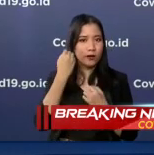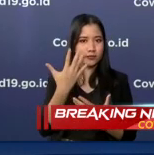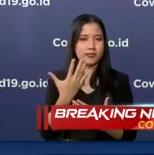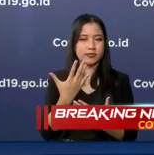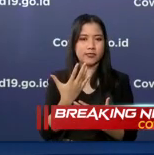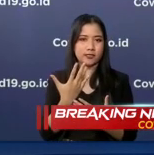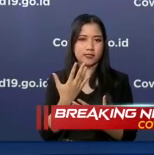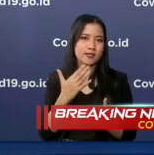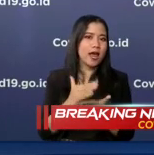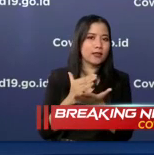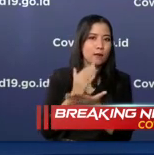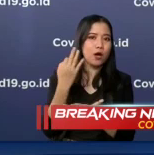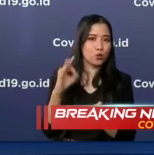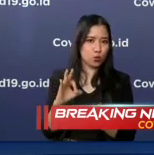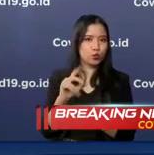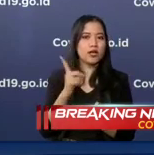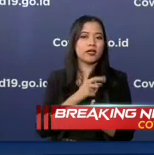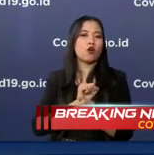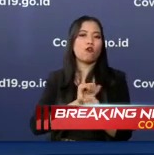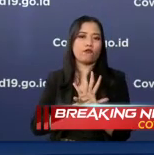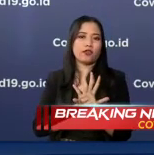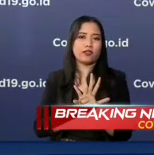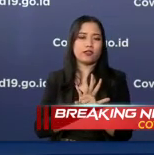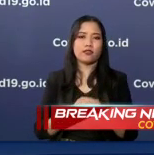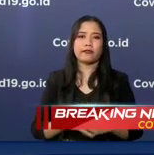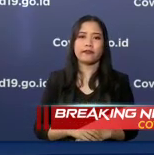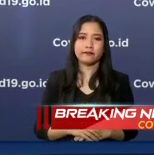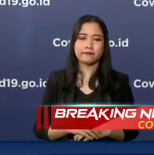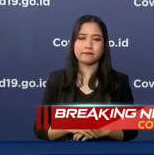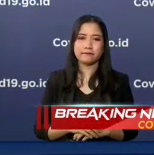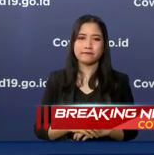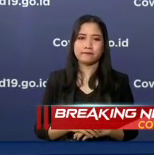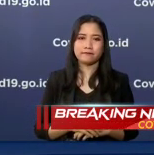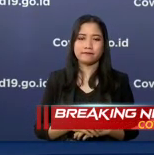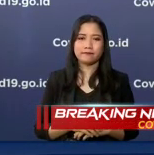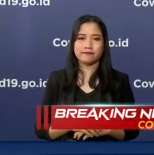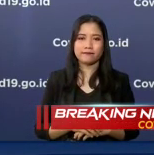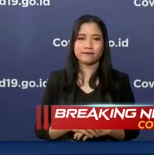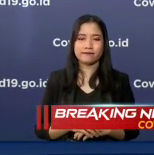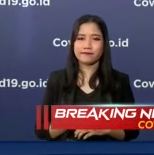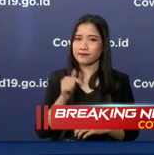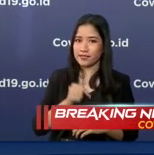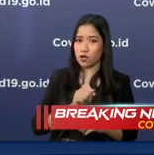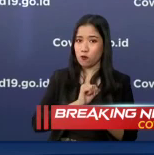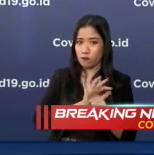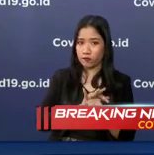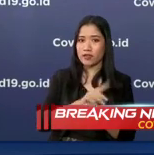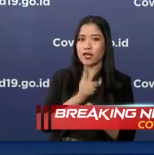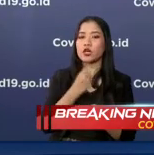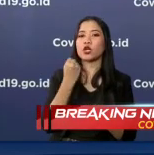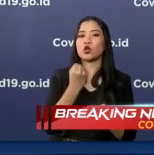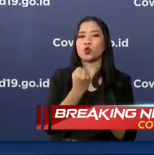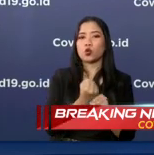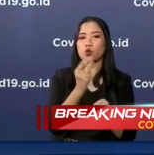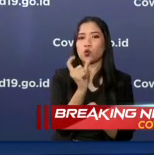dari penanganan copied 19 yang kita integrasikan dari gugus tugas daerah